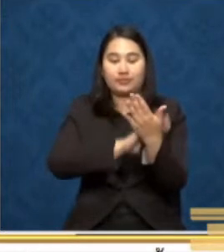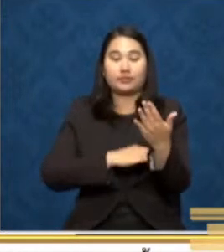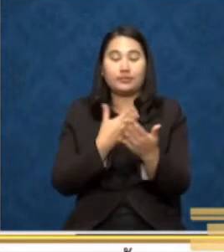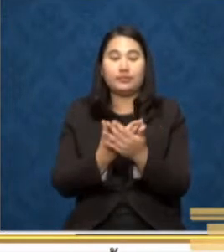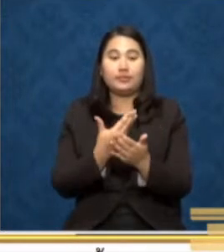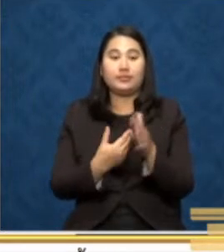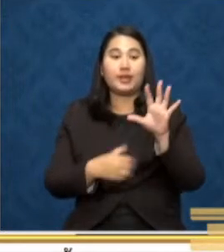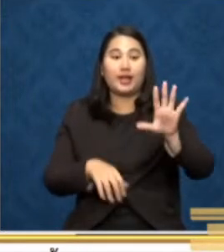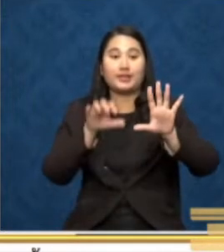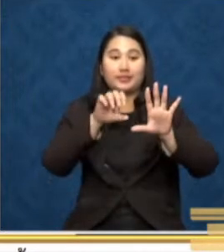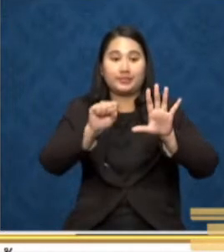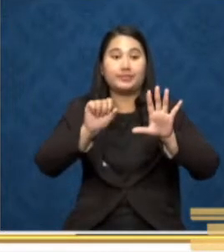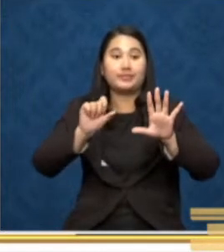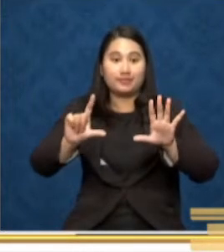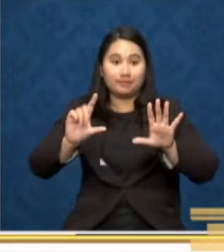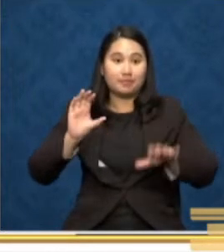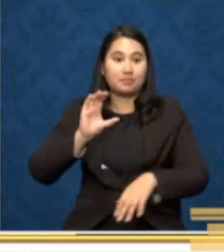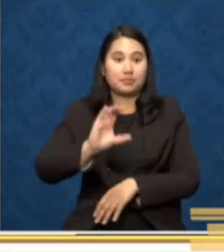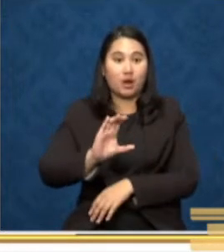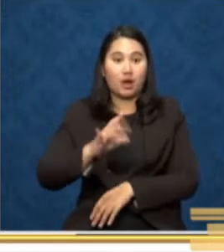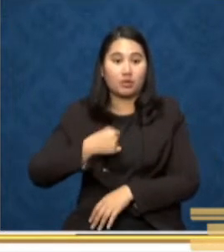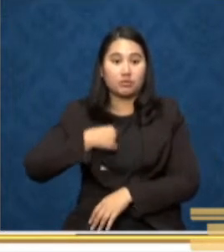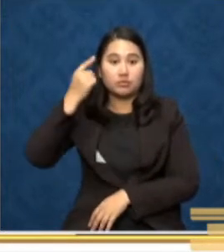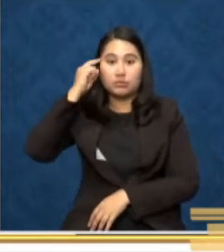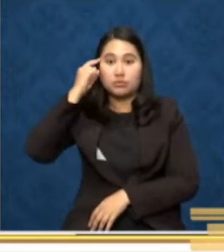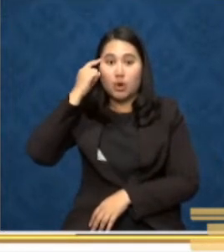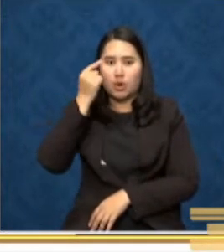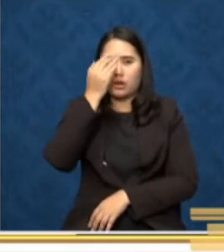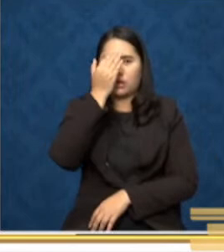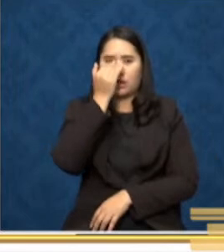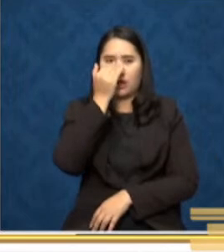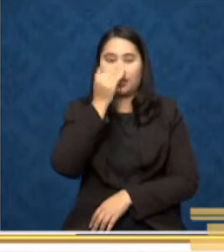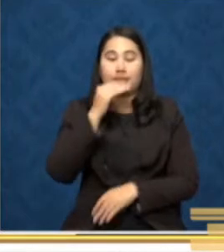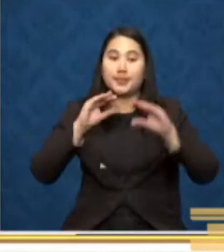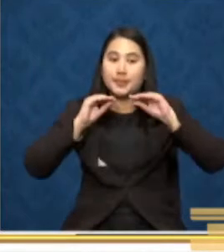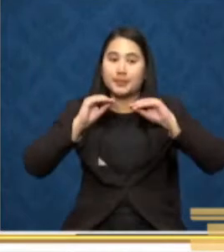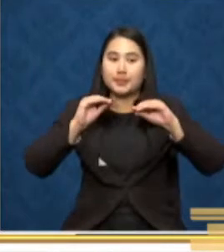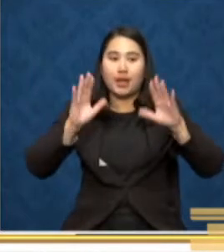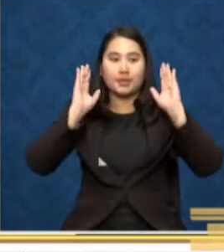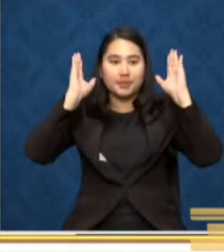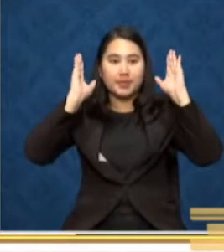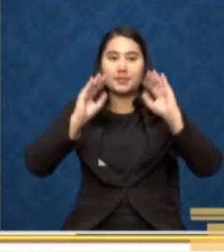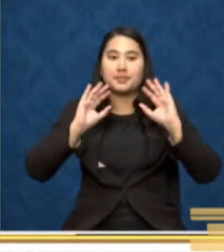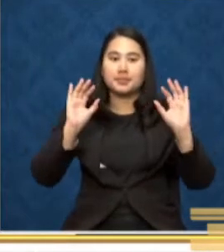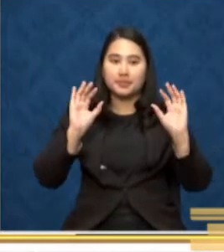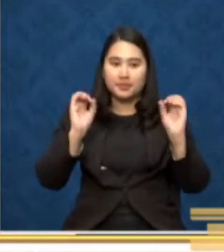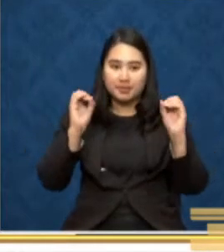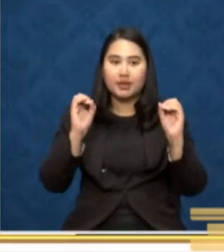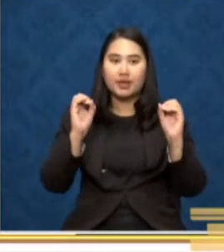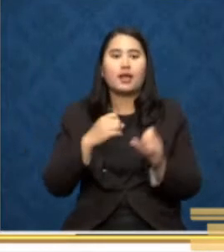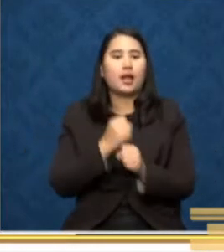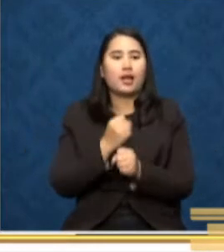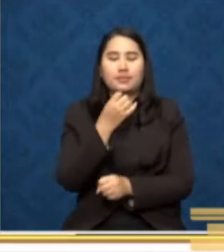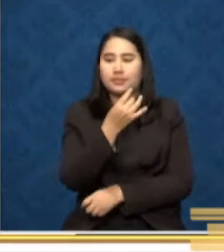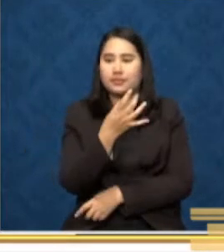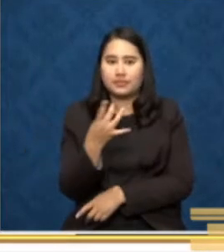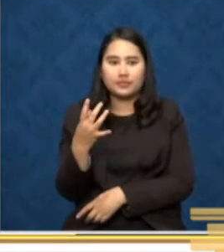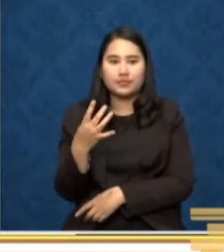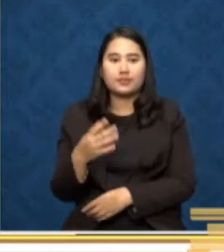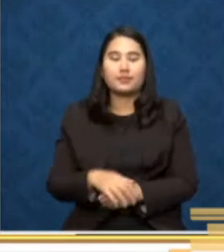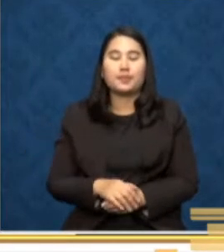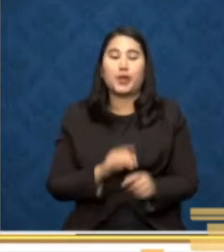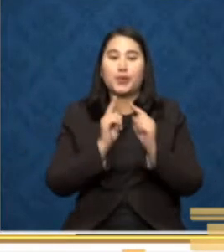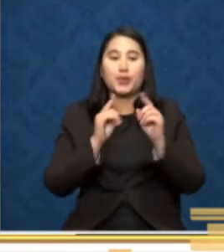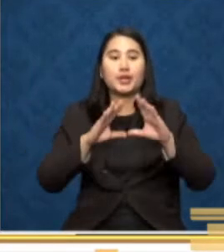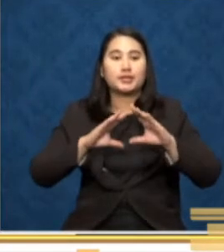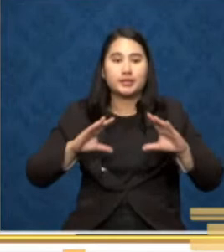าล้านบาทที่ลงไปนี้ทำไมเราถึงไม่ทราบทำไมสภานี้ถึงไม่มีการพูดคุยกันว่าคุณไปทำอะไรการพูดคุยสันติสุขที่คุณได้พูดคุย